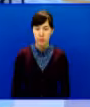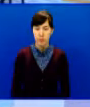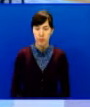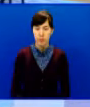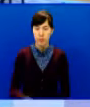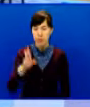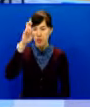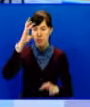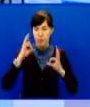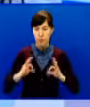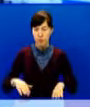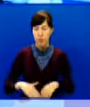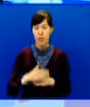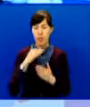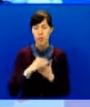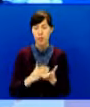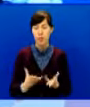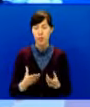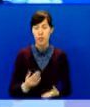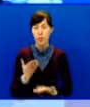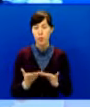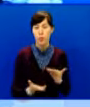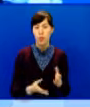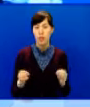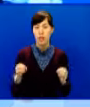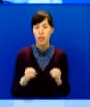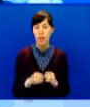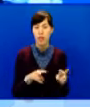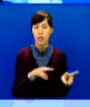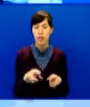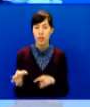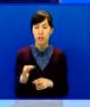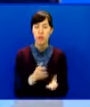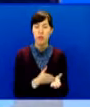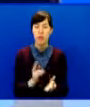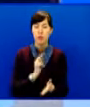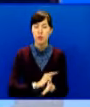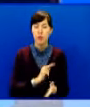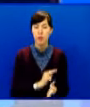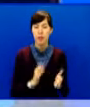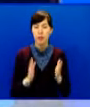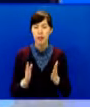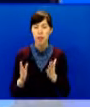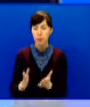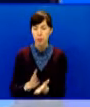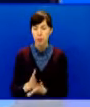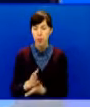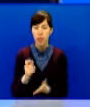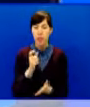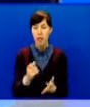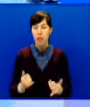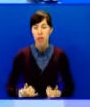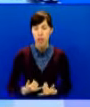Ел прокуратурасы жаңа бағдарлама қабылдады. 10 қадамнан тұратын жоба қадағалаушы орган қызметкерлерінің жұмысын жүйелеуге бағытталған. Халыққа